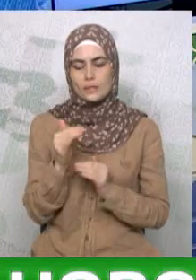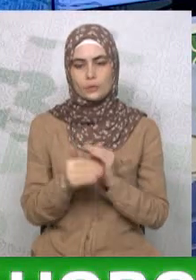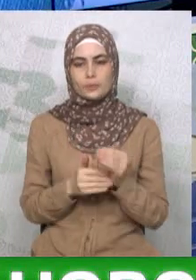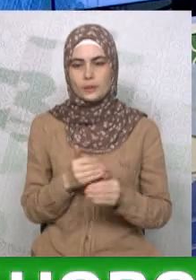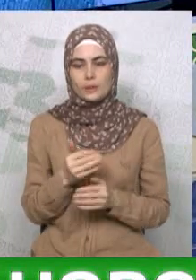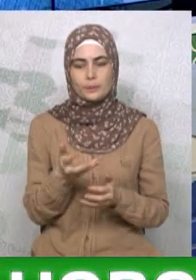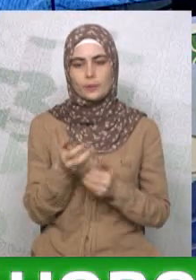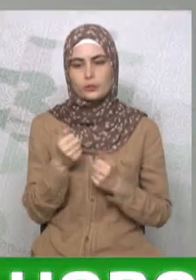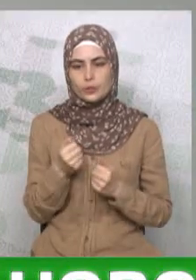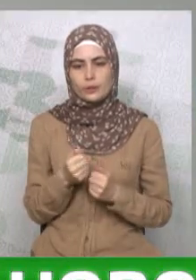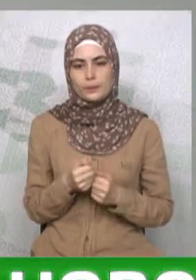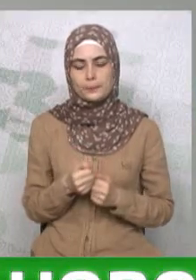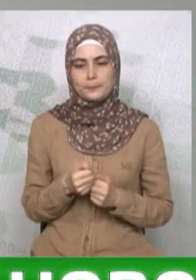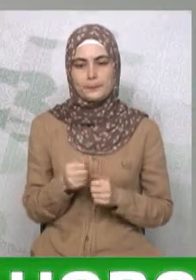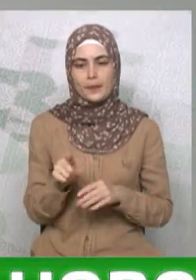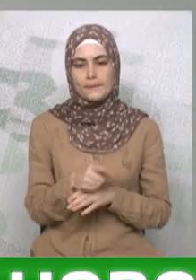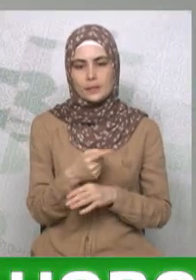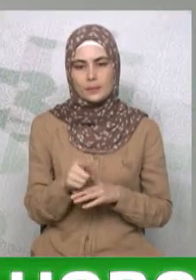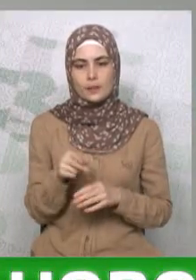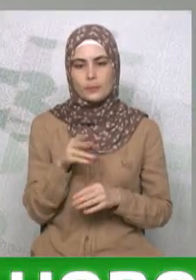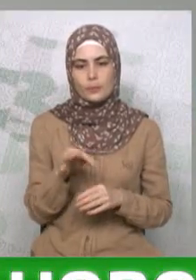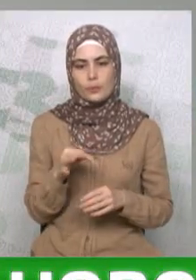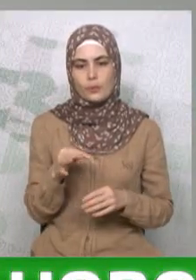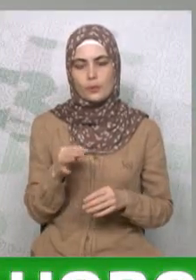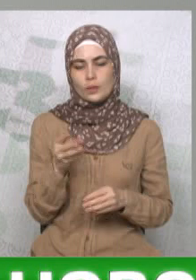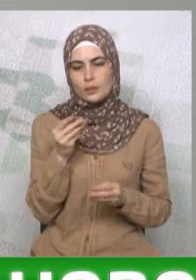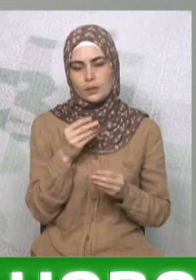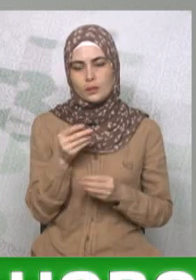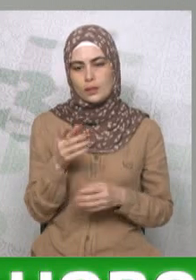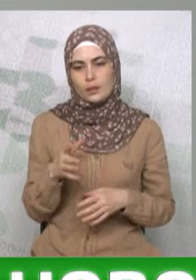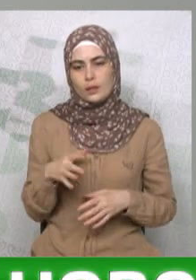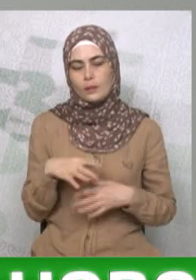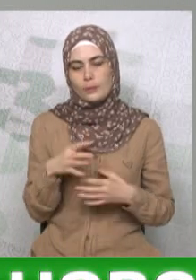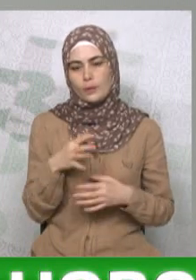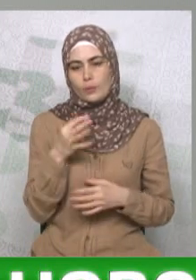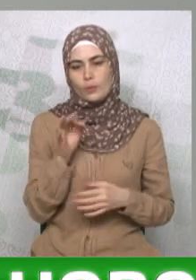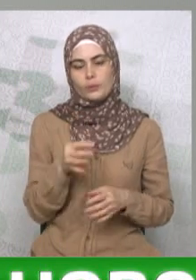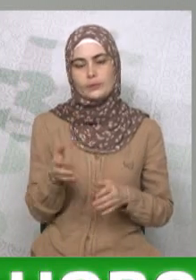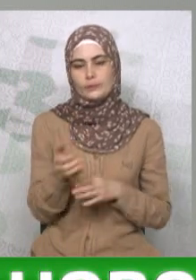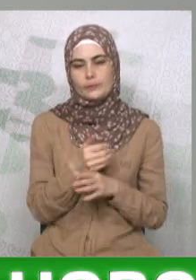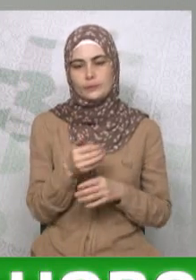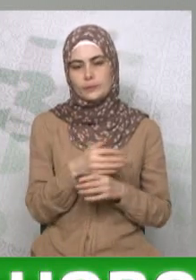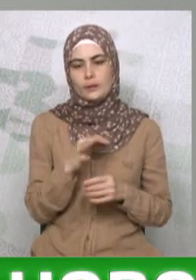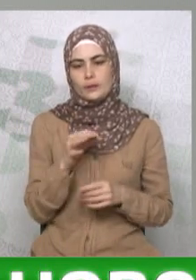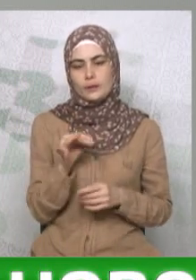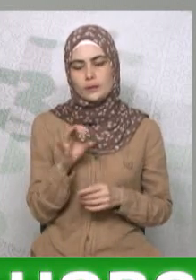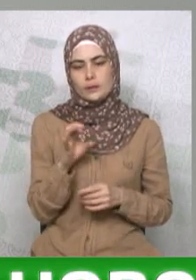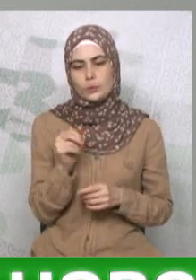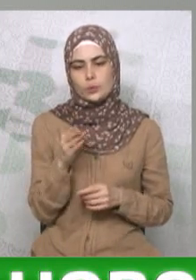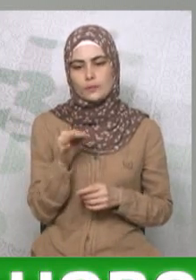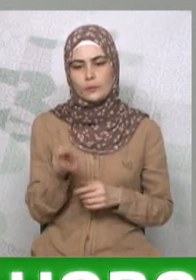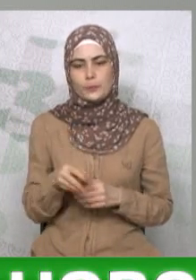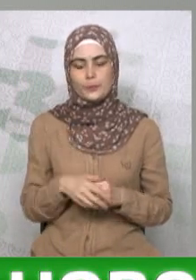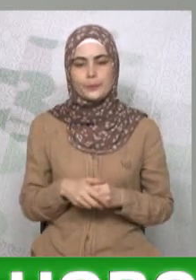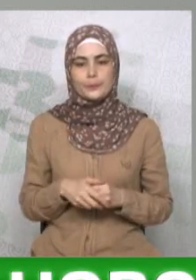поколение, оно получало воспитание, обогащалось искусством, приобщалась к самому прекрасному. И учитывая именно этот